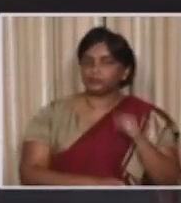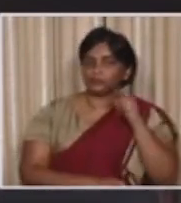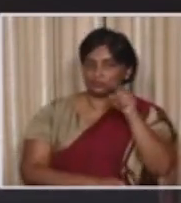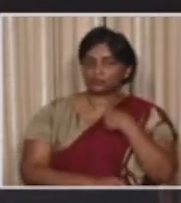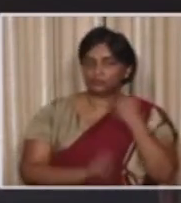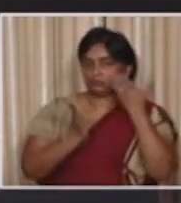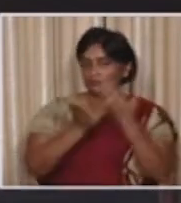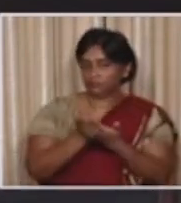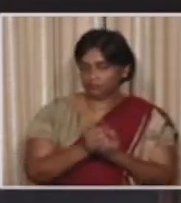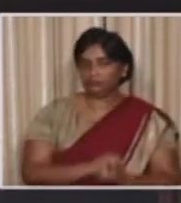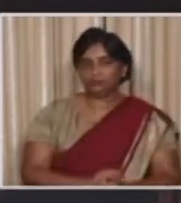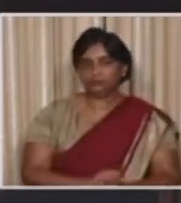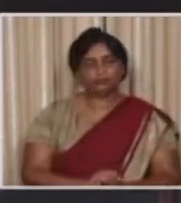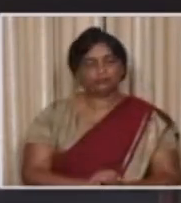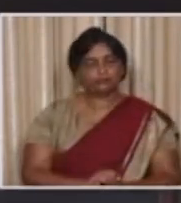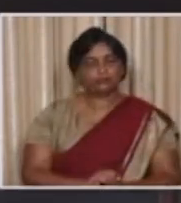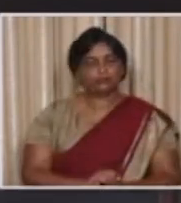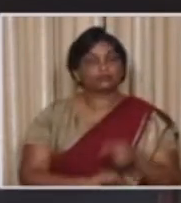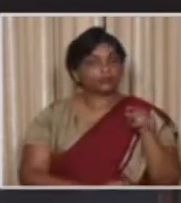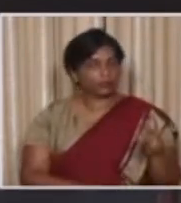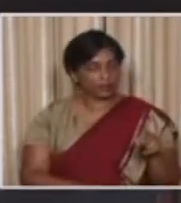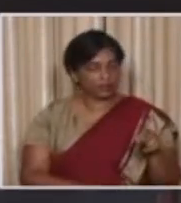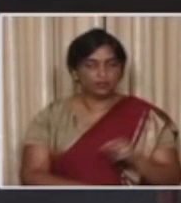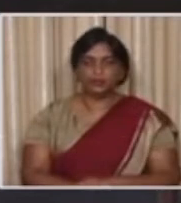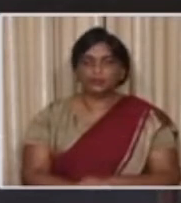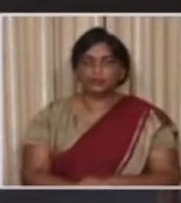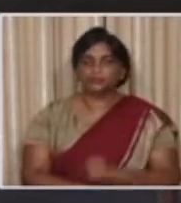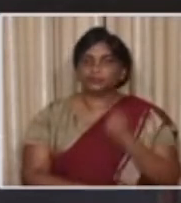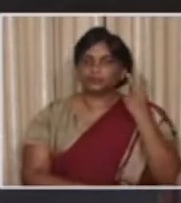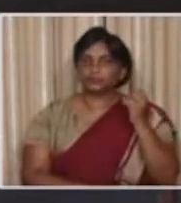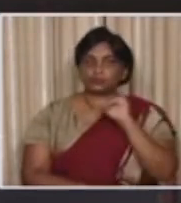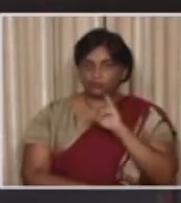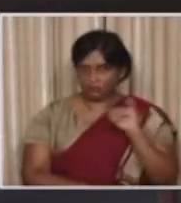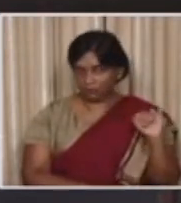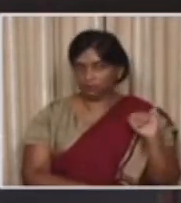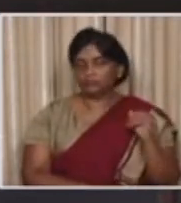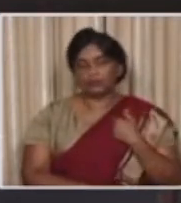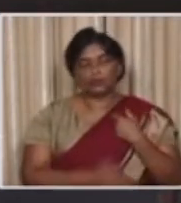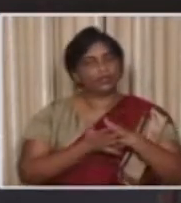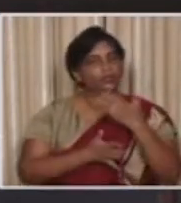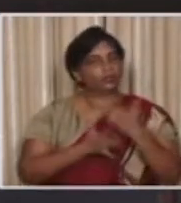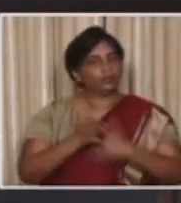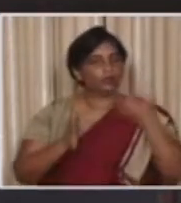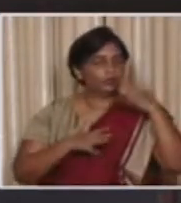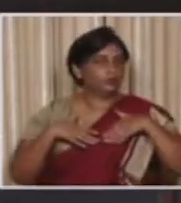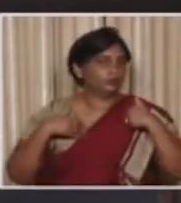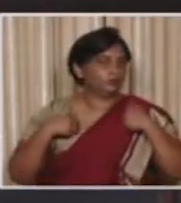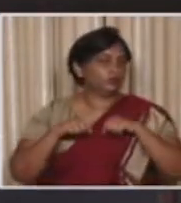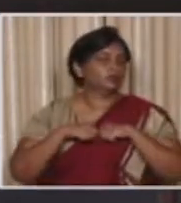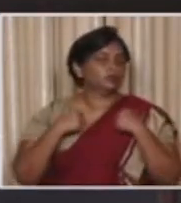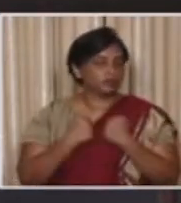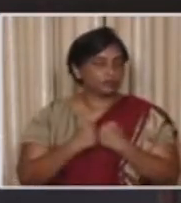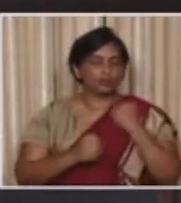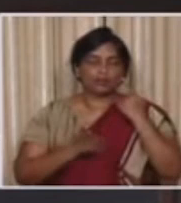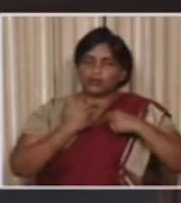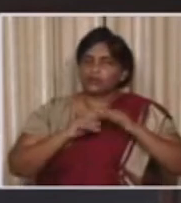මම ඉදිරිපත් කරනවා මේකෙදි මේ 2016 අපේ වාර්තාව ලෝක සෞඛ්‍ය සංවිධානය මේ